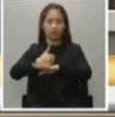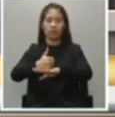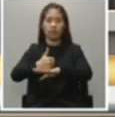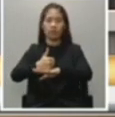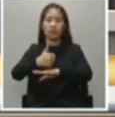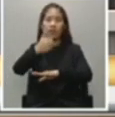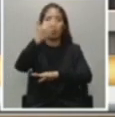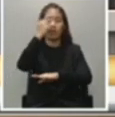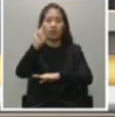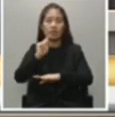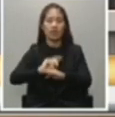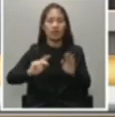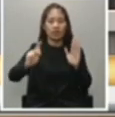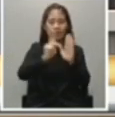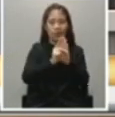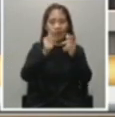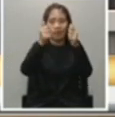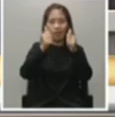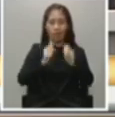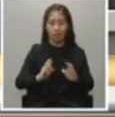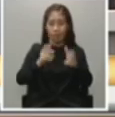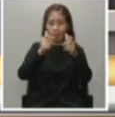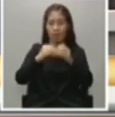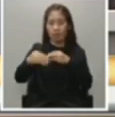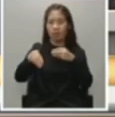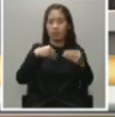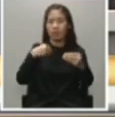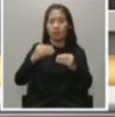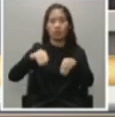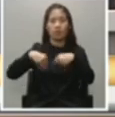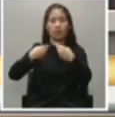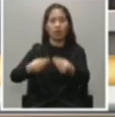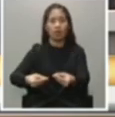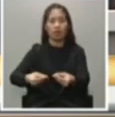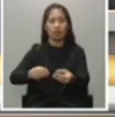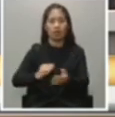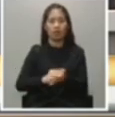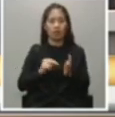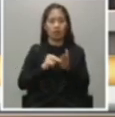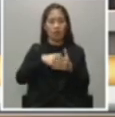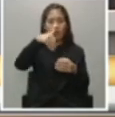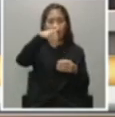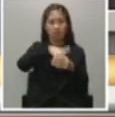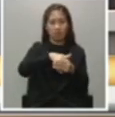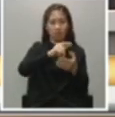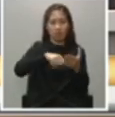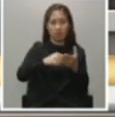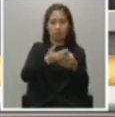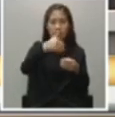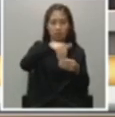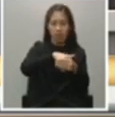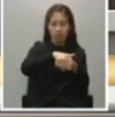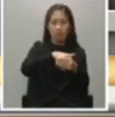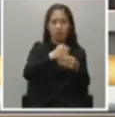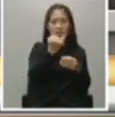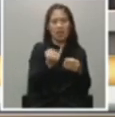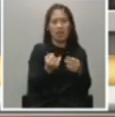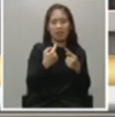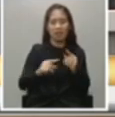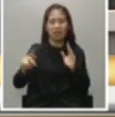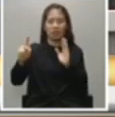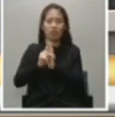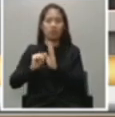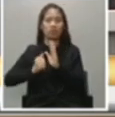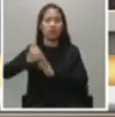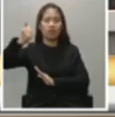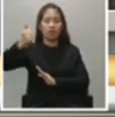ราะกติกาออกแบบมาเพื่อพวกท่านท่านแพ้การเลือกตั้งแต่ชนะในกติกาท่าน